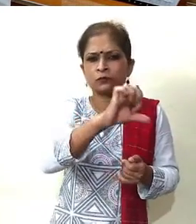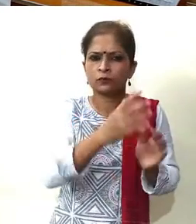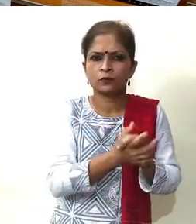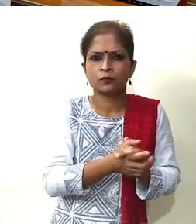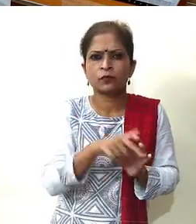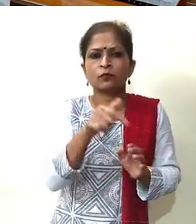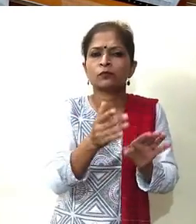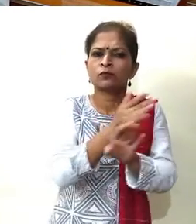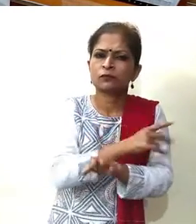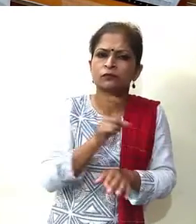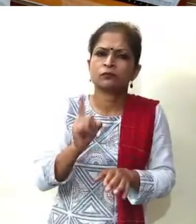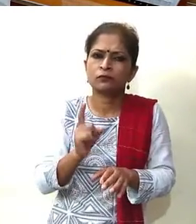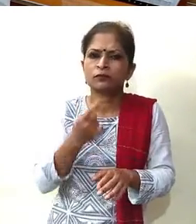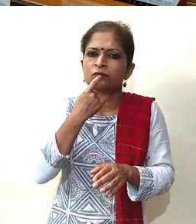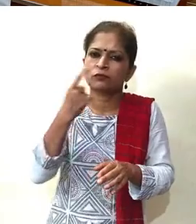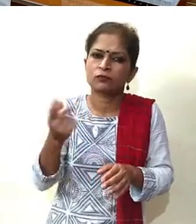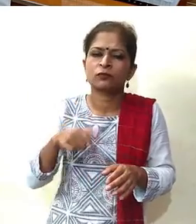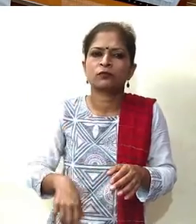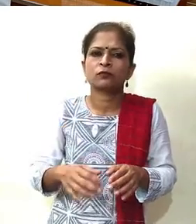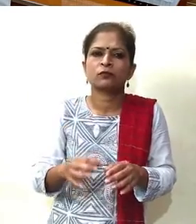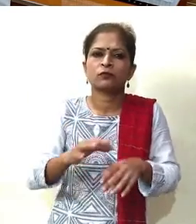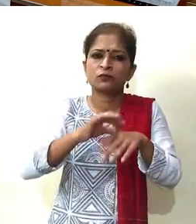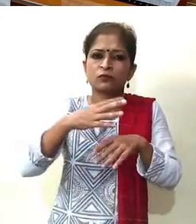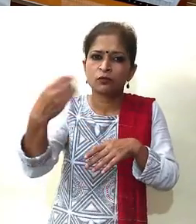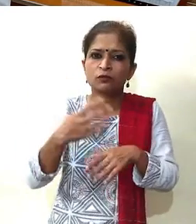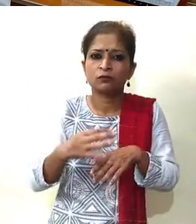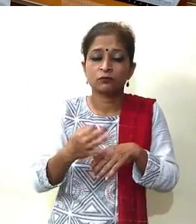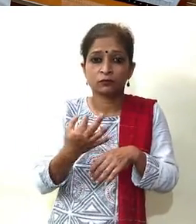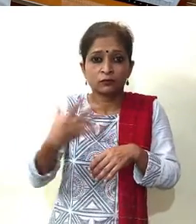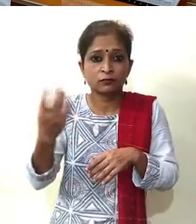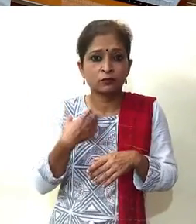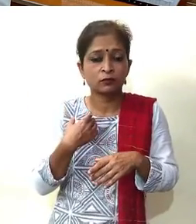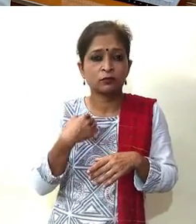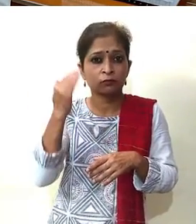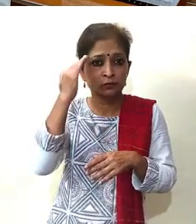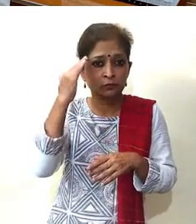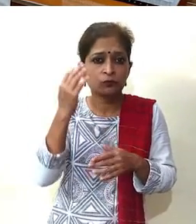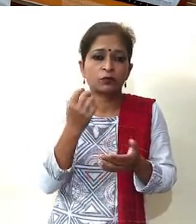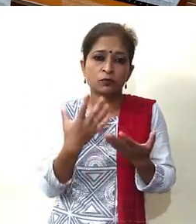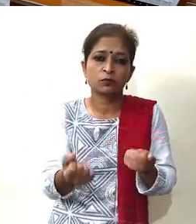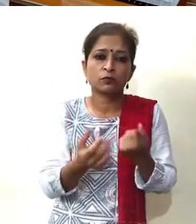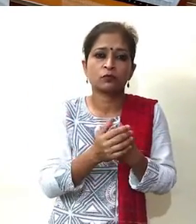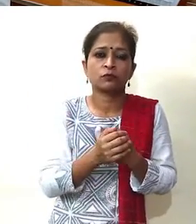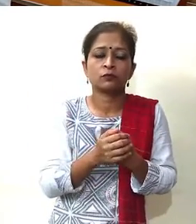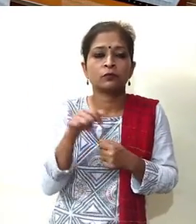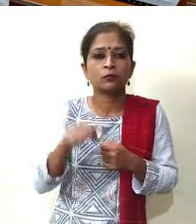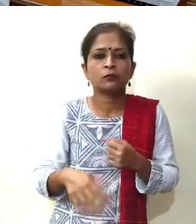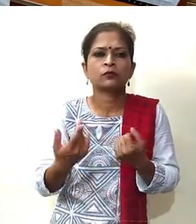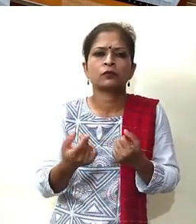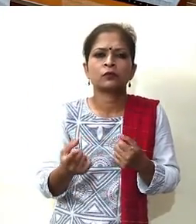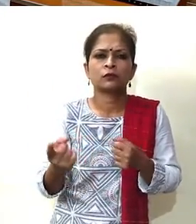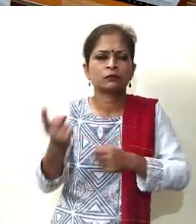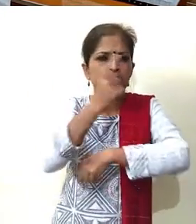कि नहीं मुझे उस दिव्यता की खोज में जाने दो। तो माँ मना करती। तो एक बार कथा यूं कहती है कि एक बार नहा रहे